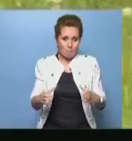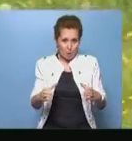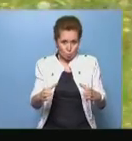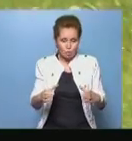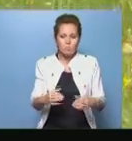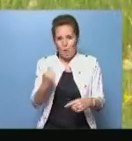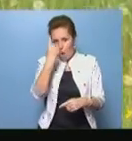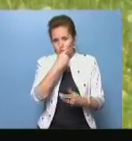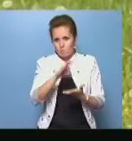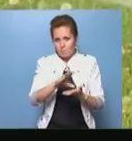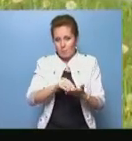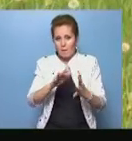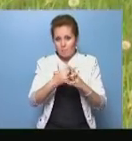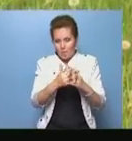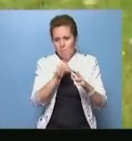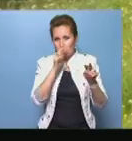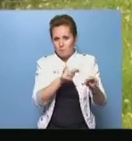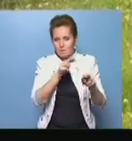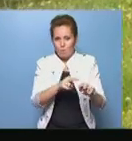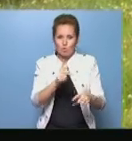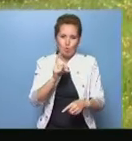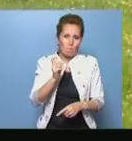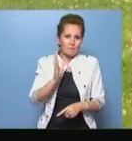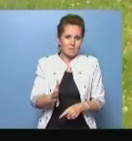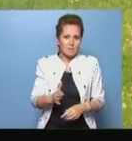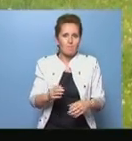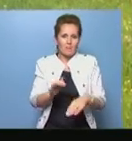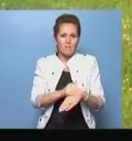Теперь поселение под присмотром полутора десятков добровольцев.